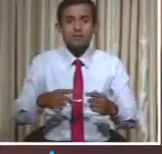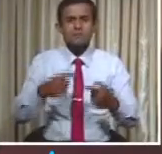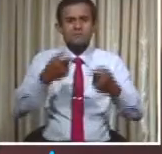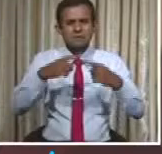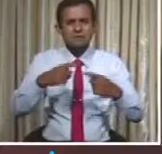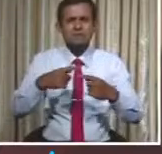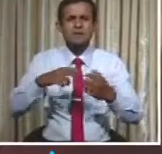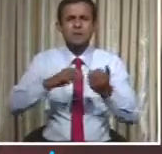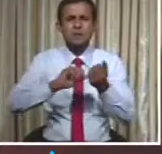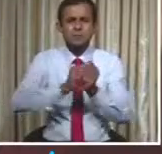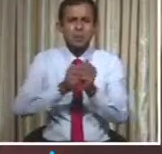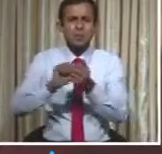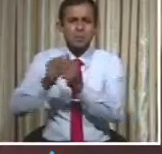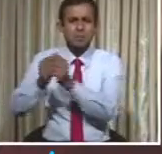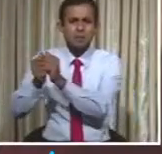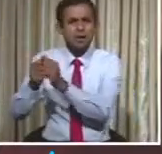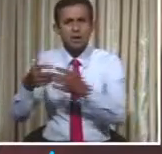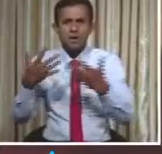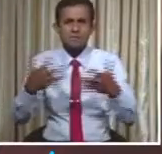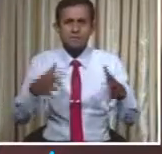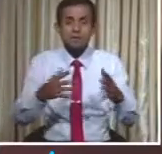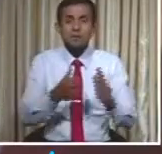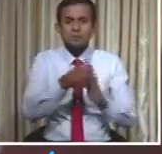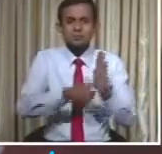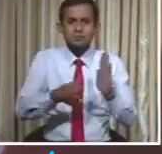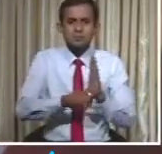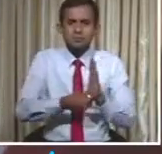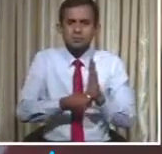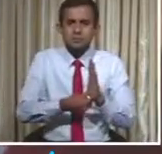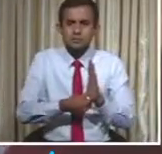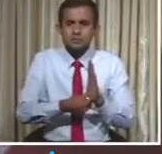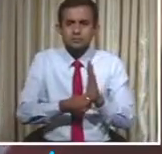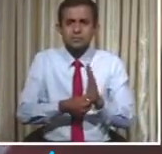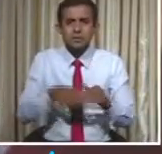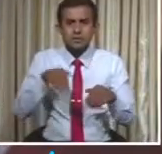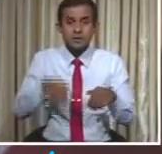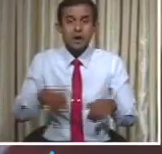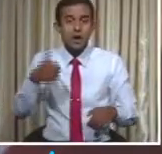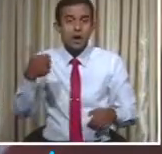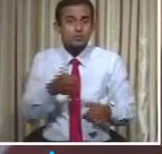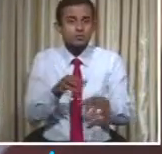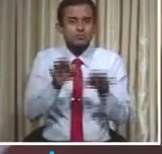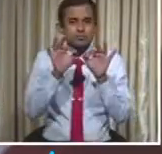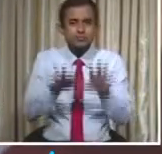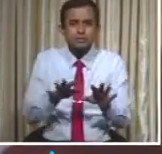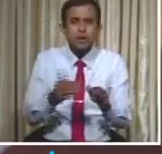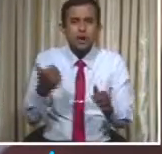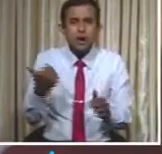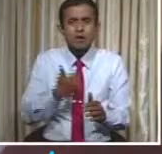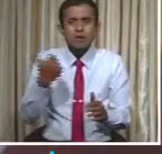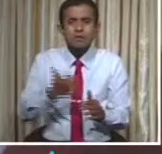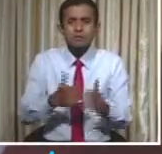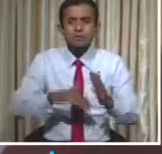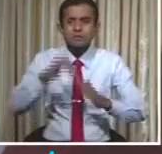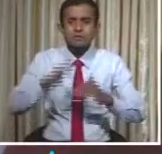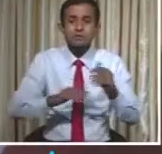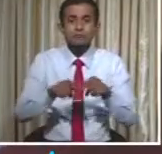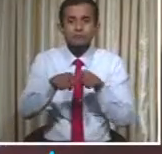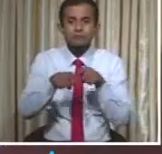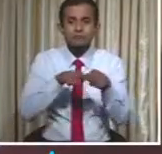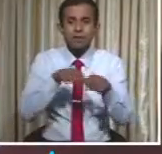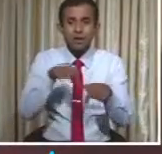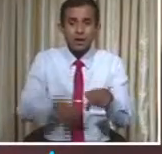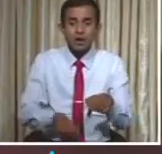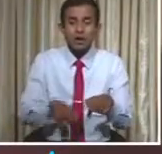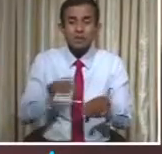සංශෝධන පනත් ආවා. එක පැත්තකින් මේ පනත නූතනත්වයට ගැලපෙන විදියට යාවත්කාලීන කර ගැනීම වගේම අද